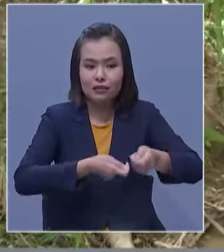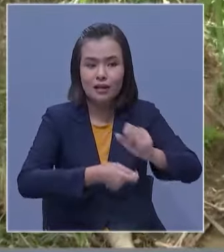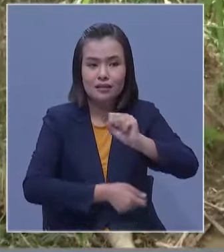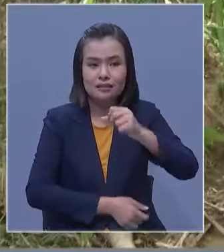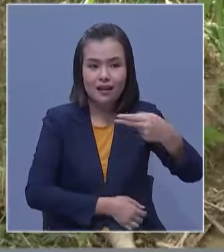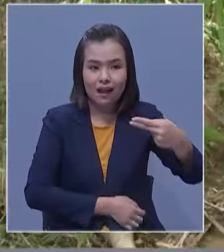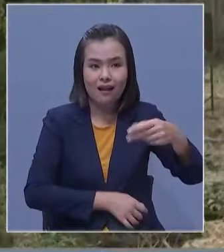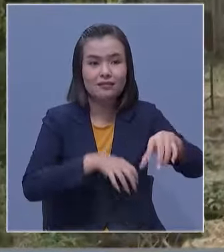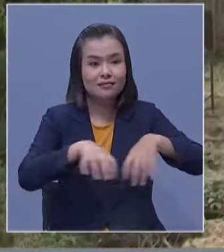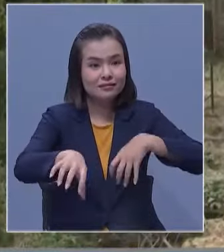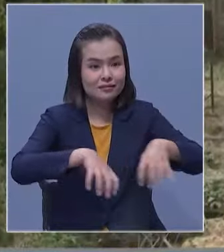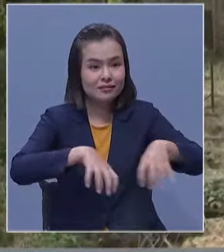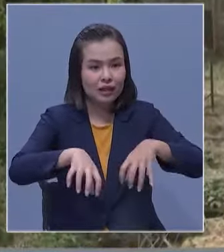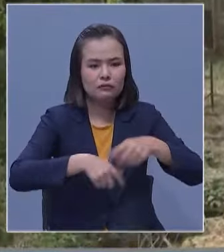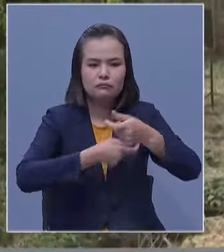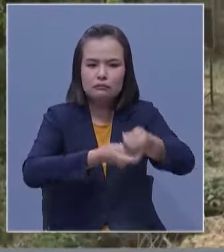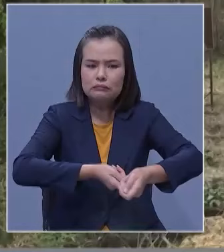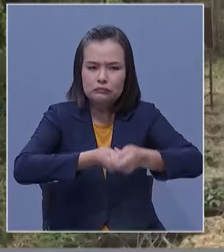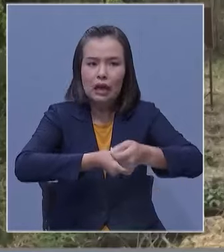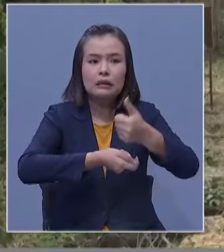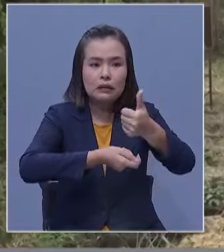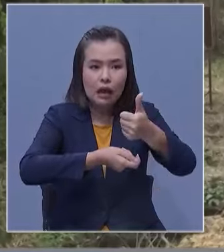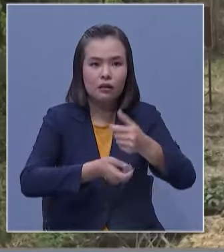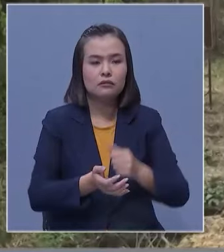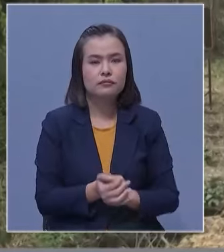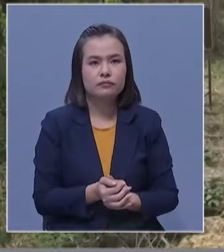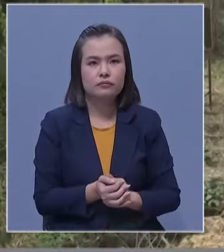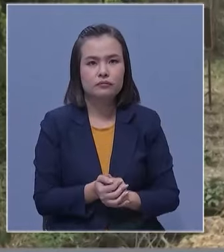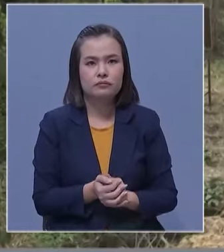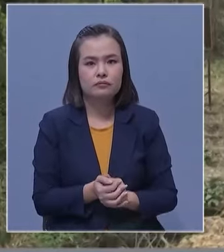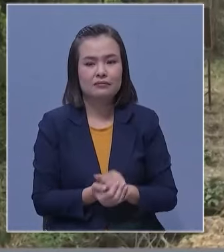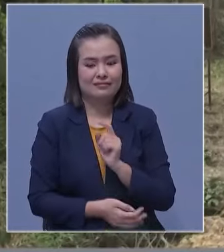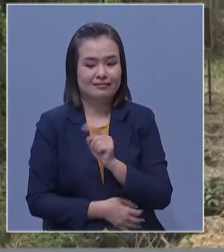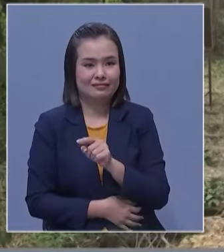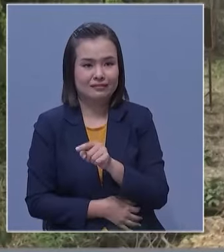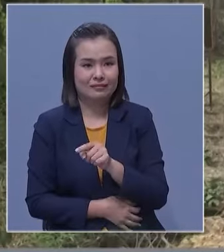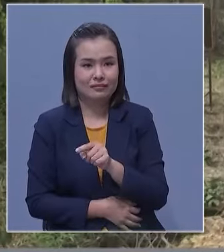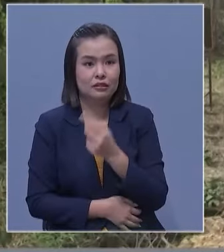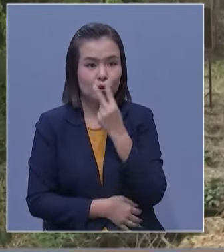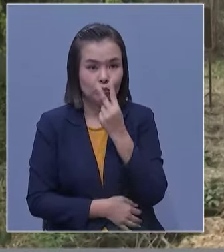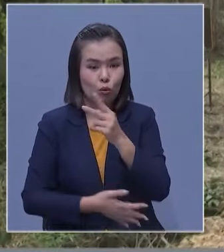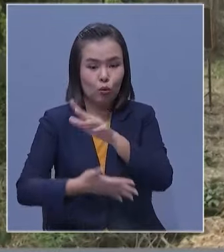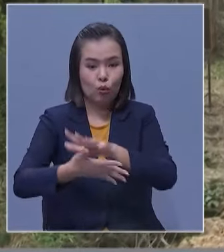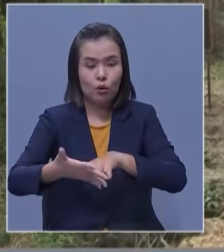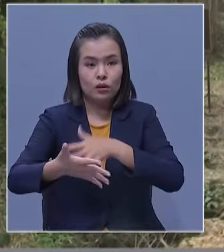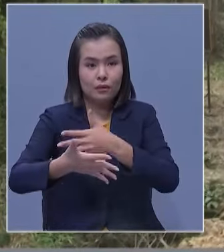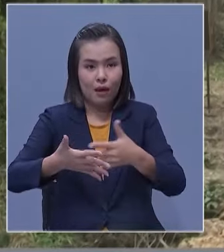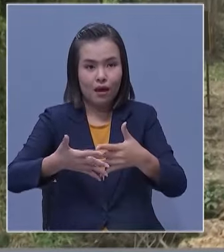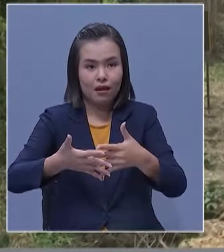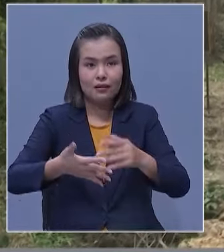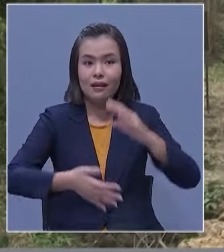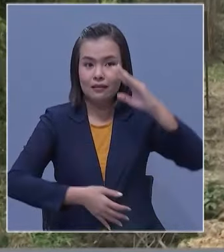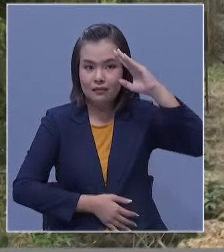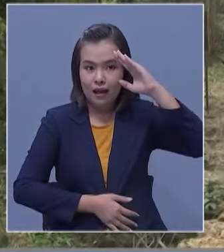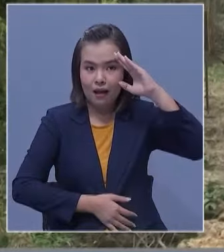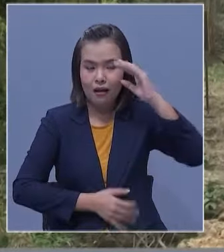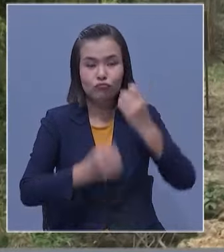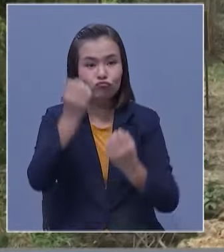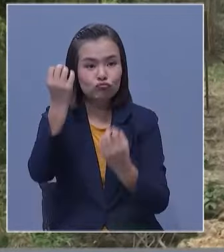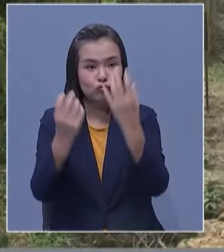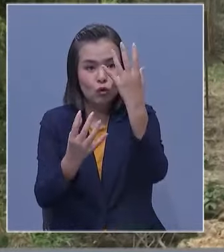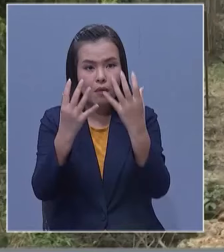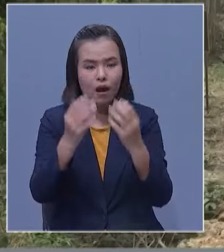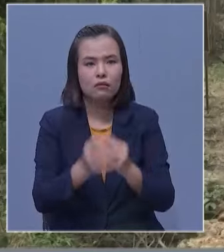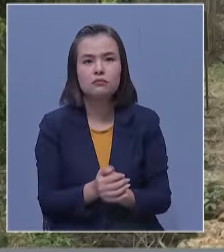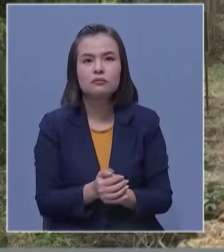ที่จะจัดสรรให้กับเกษตรกรได้แต่ฝั่งคุณชัยวัฒน์บอกโอนี่ถ้าเราไปดูแผนที่ของทั้งกรมทหารทั้งเขตอุทยาน